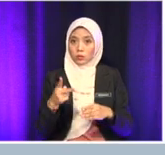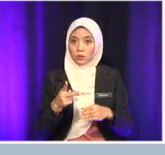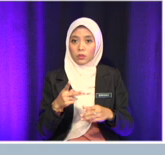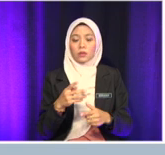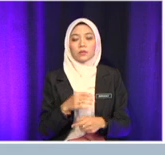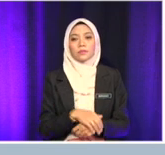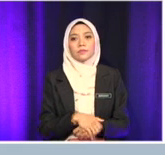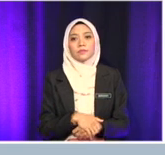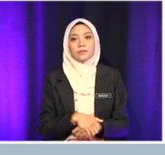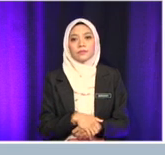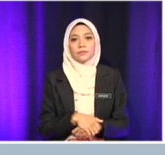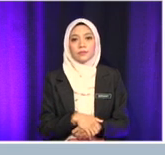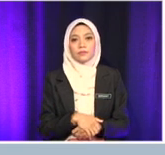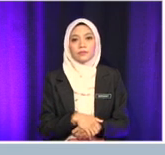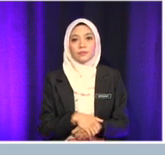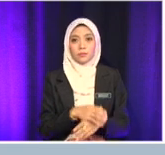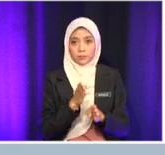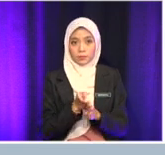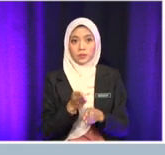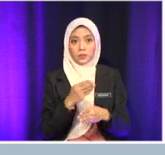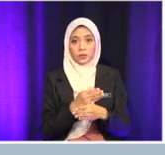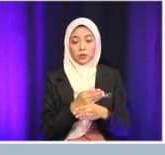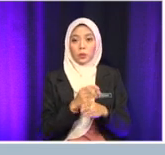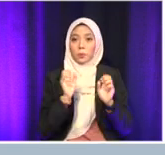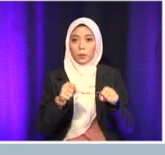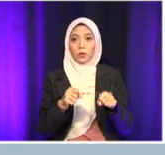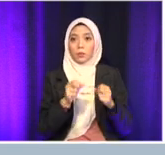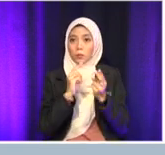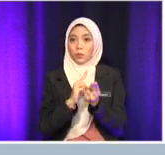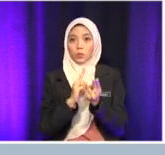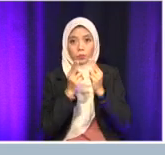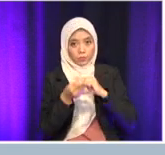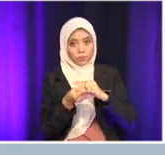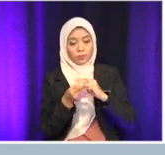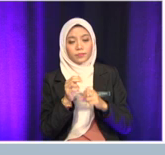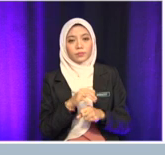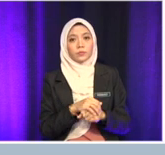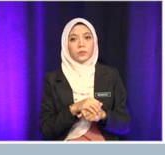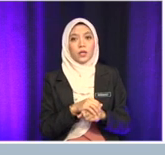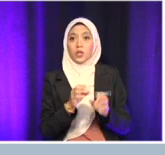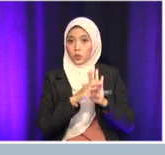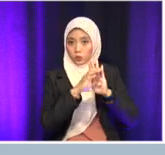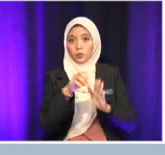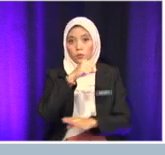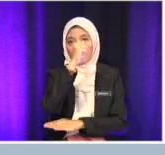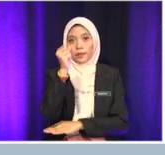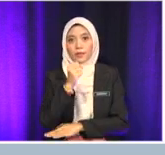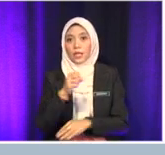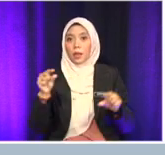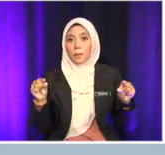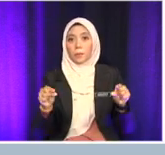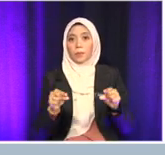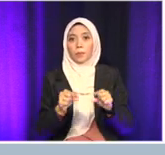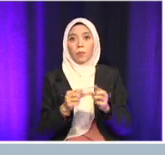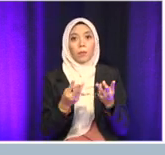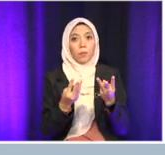sebagainya nah yang menyebabkan bentuk kedua tuh boleh berubah bentuk contoh di sini soal Lani digabung dan diminta kita